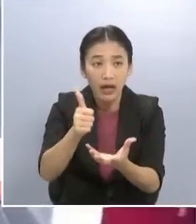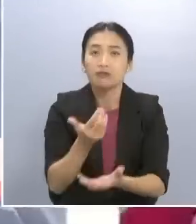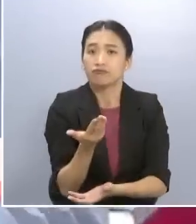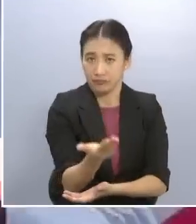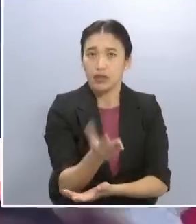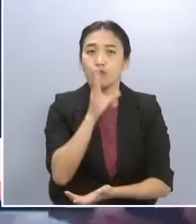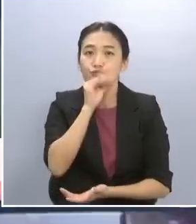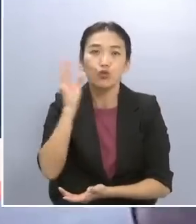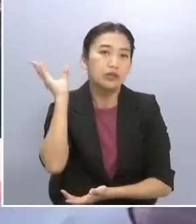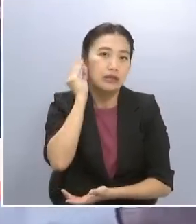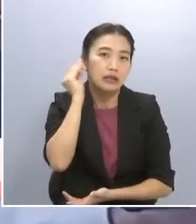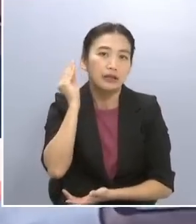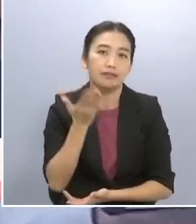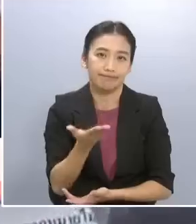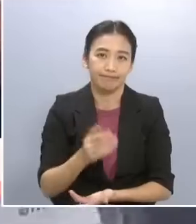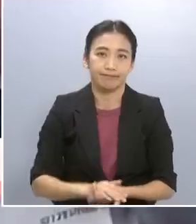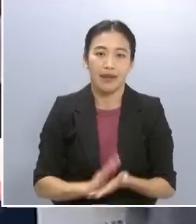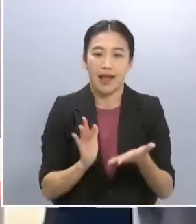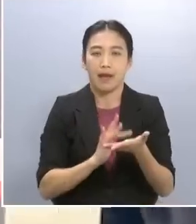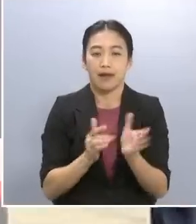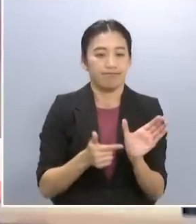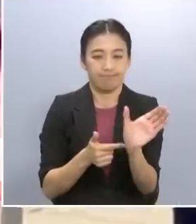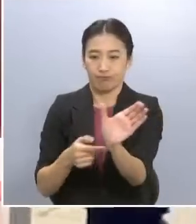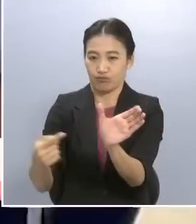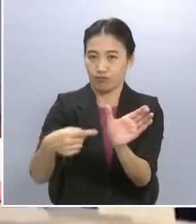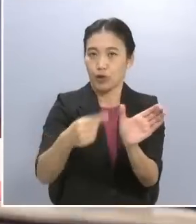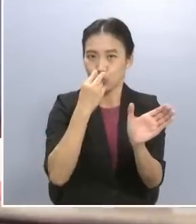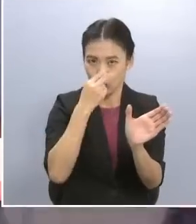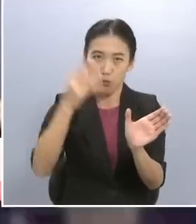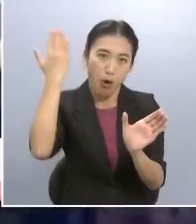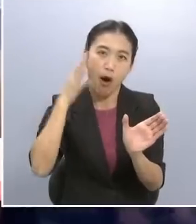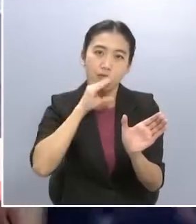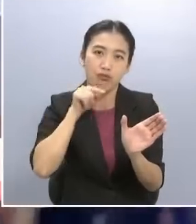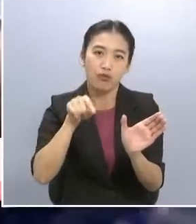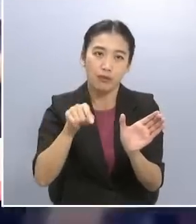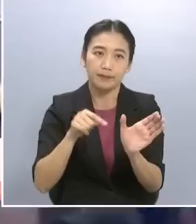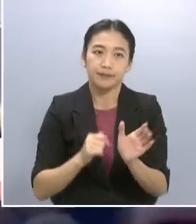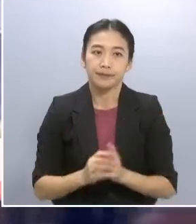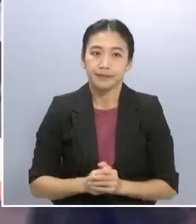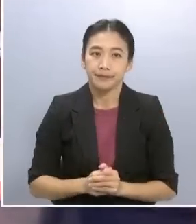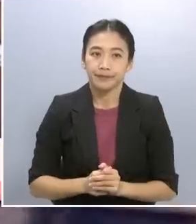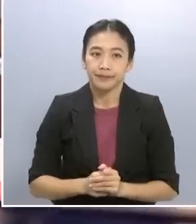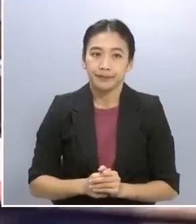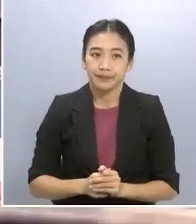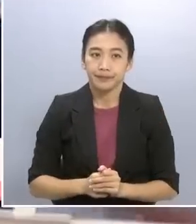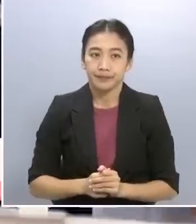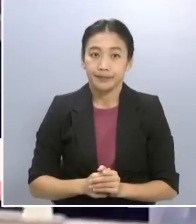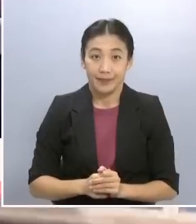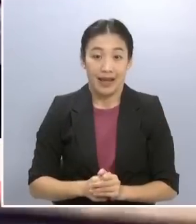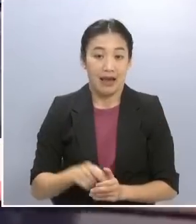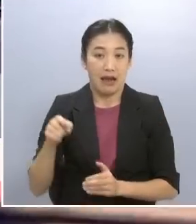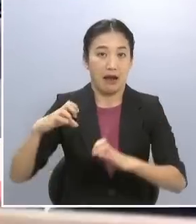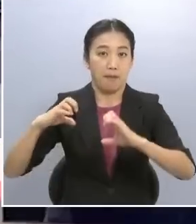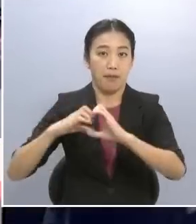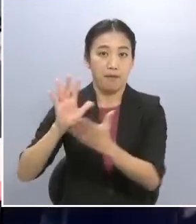ที่คุณชูวิทย์ชูให้ผู้สื่อข่าวดูนะคะก็เปิดคลิปนี้ให้ดูหลังจากนั้นค่ะ